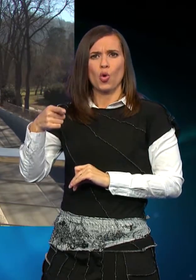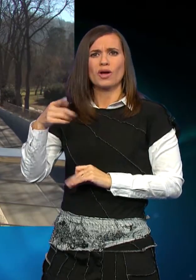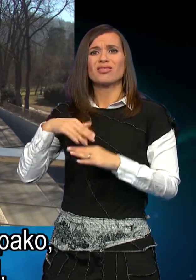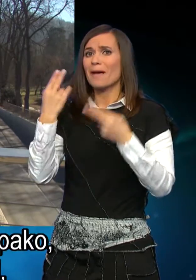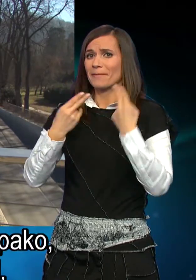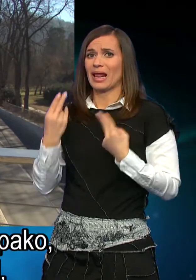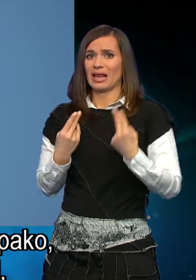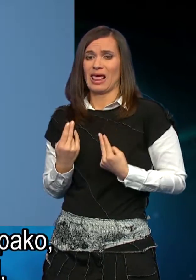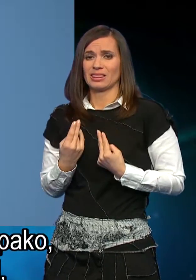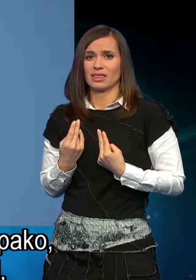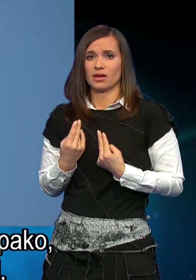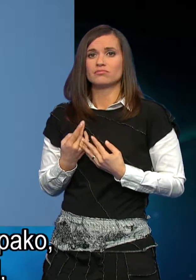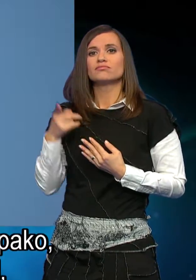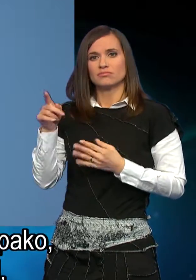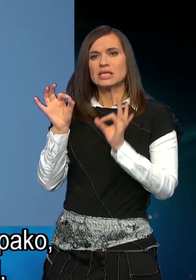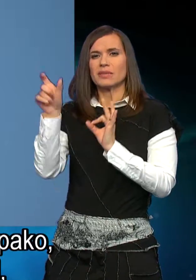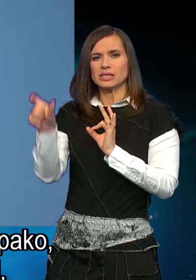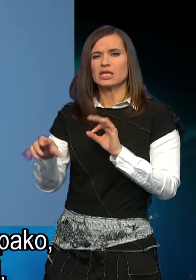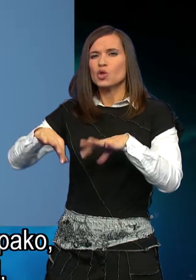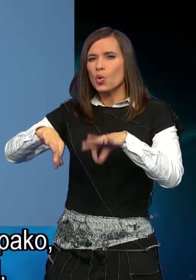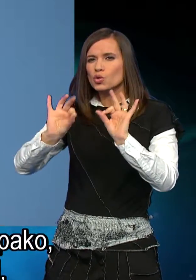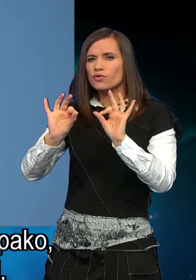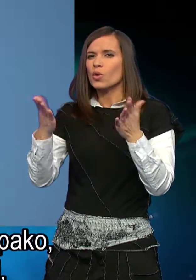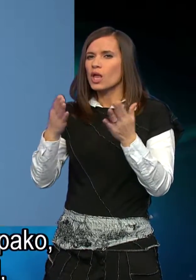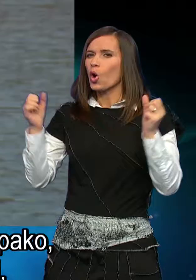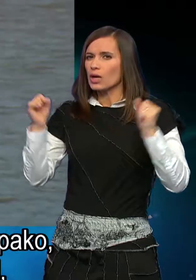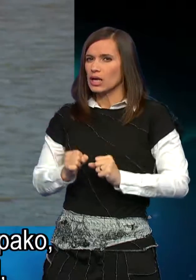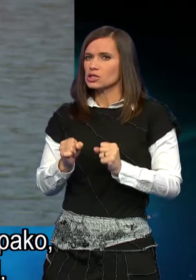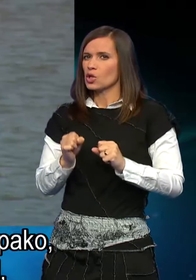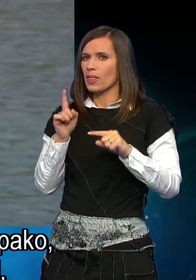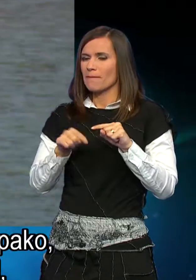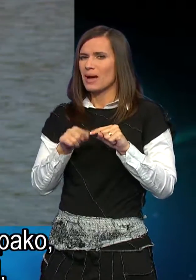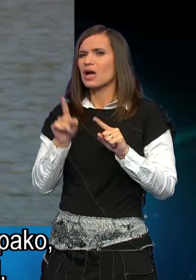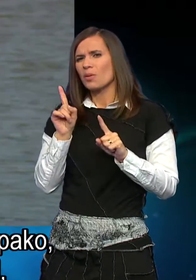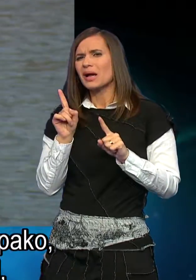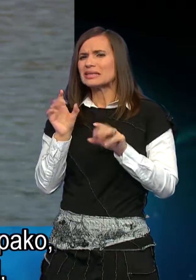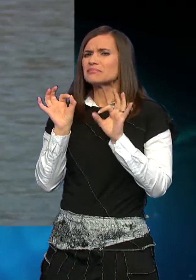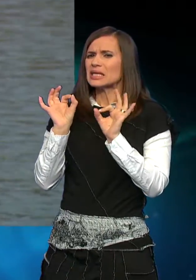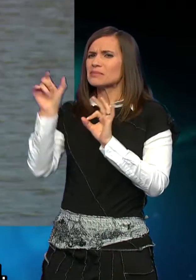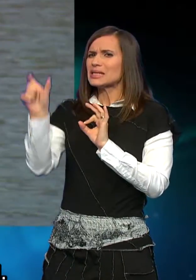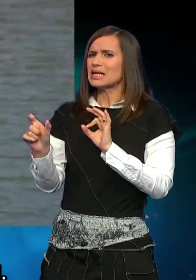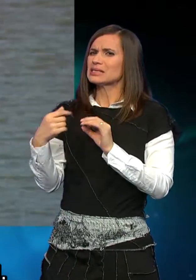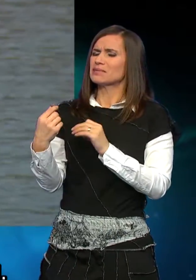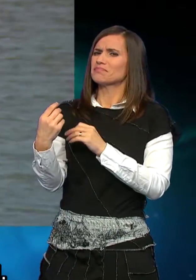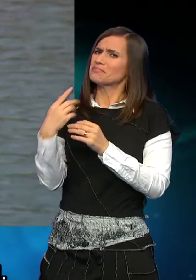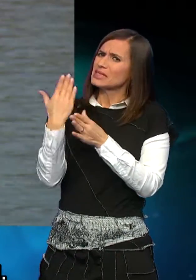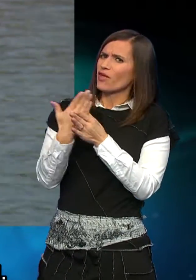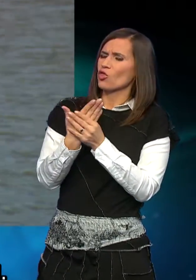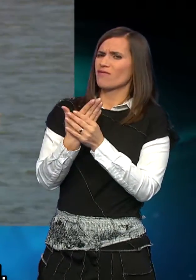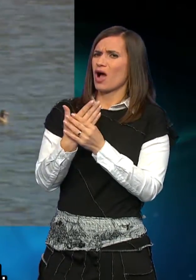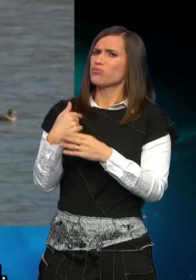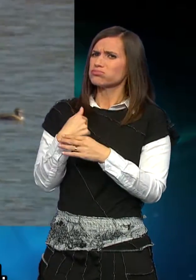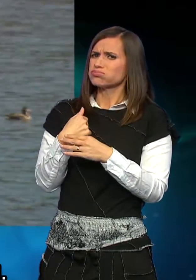pregled. Ugotovil je neko resno napako, vendar mi je svetoval, da naj se